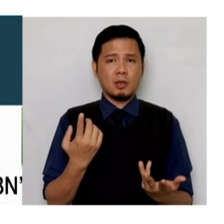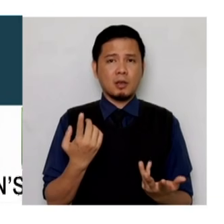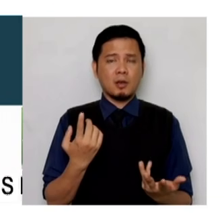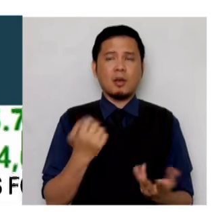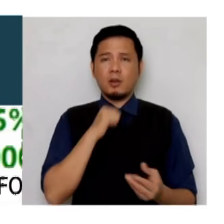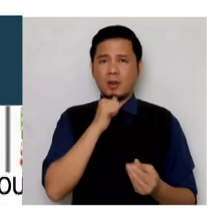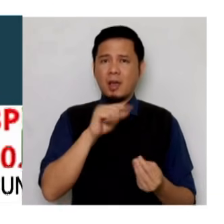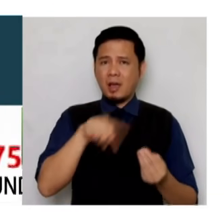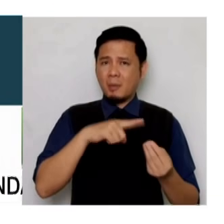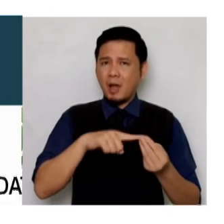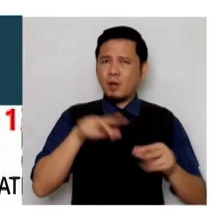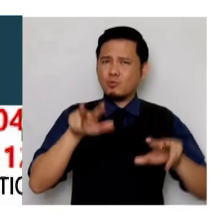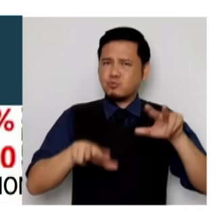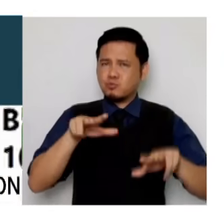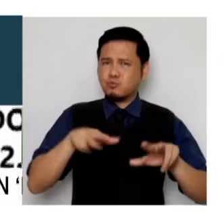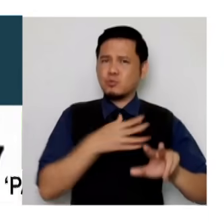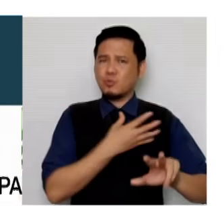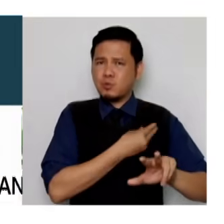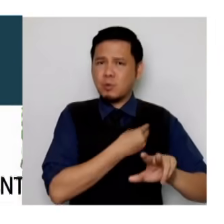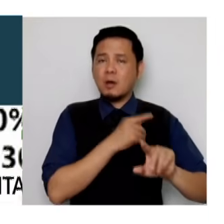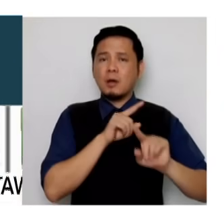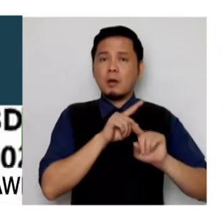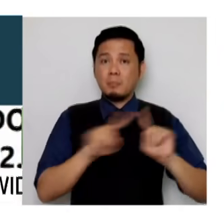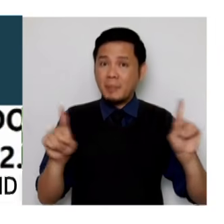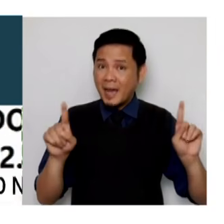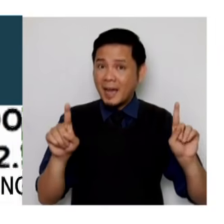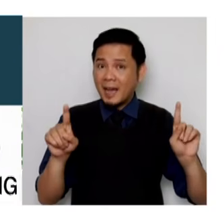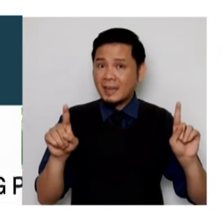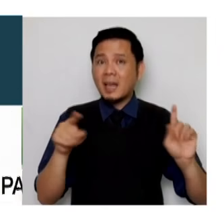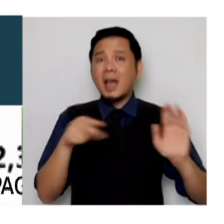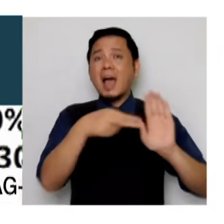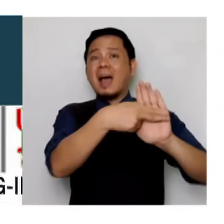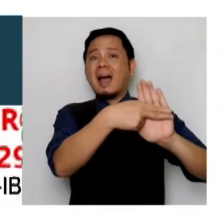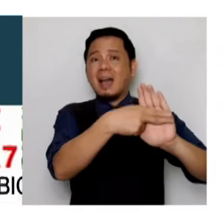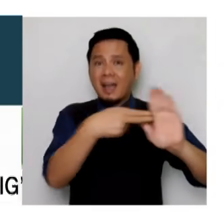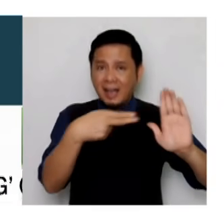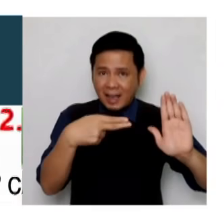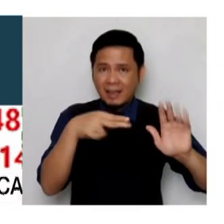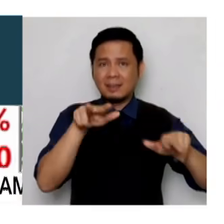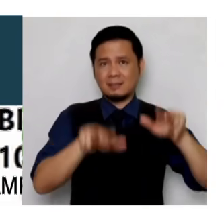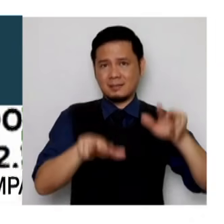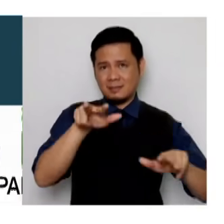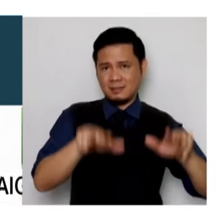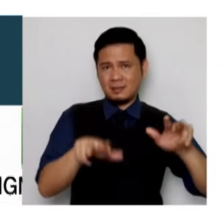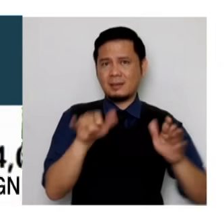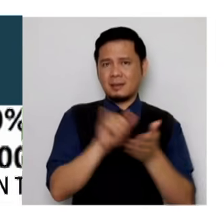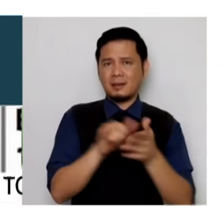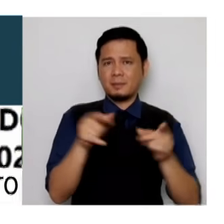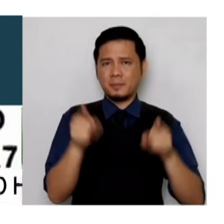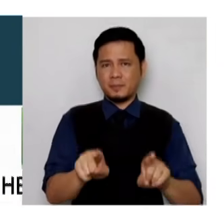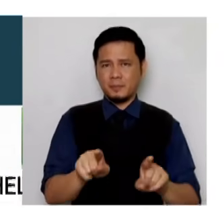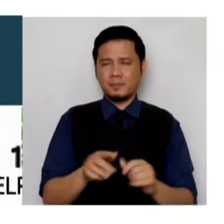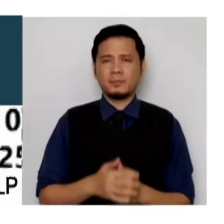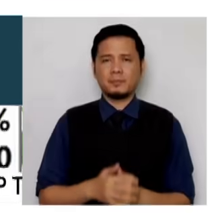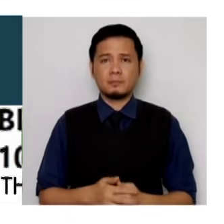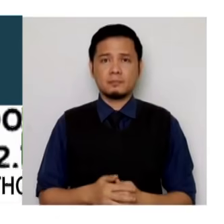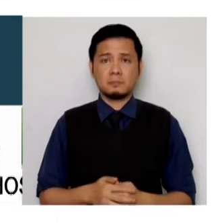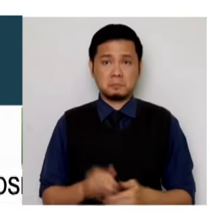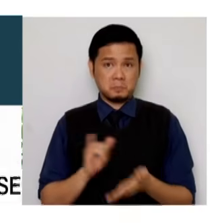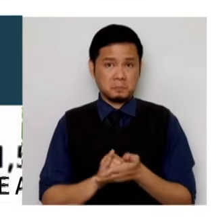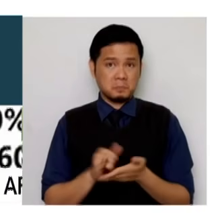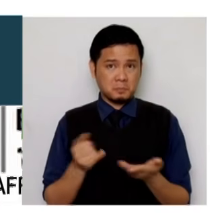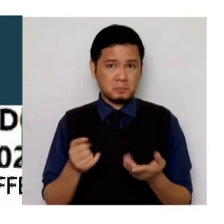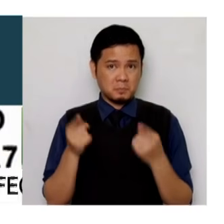vaccine hesitancy, but what we're seeing right now is brand hesitancy. Is that apparent in the city